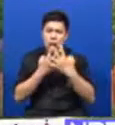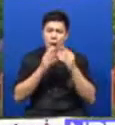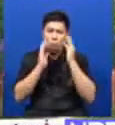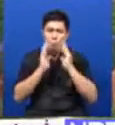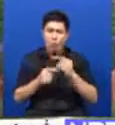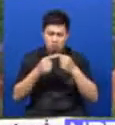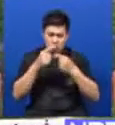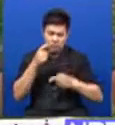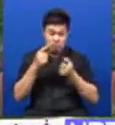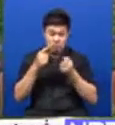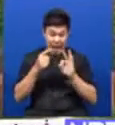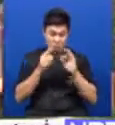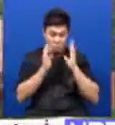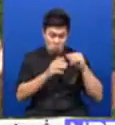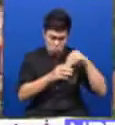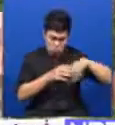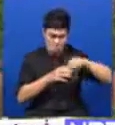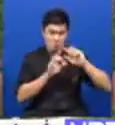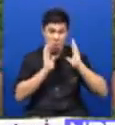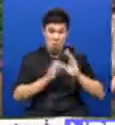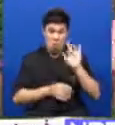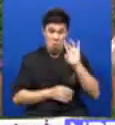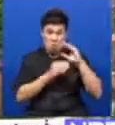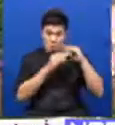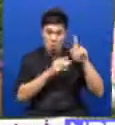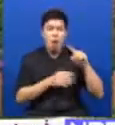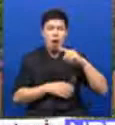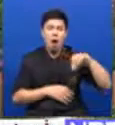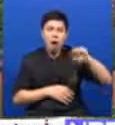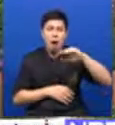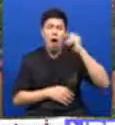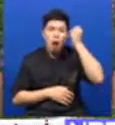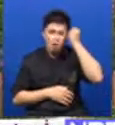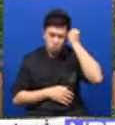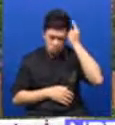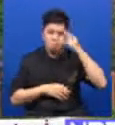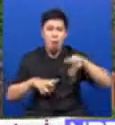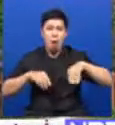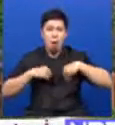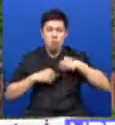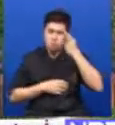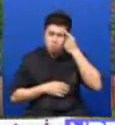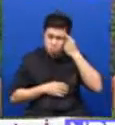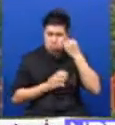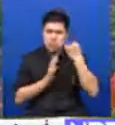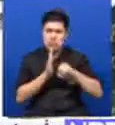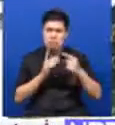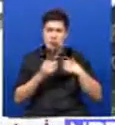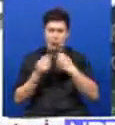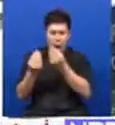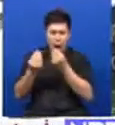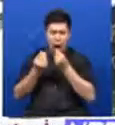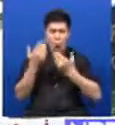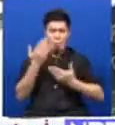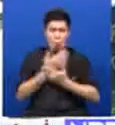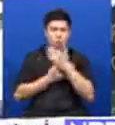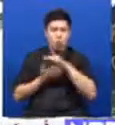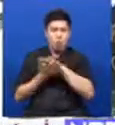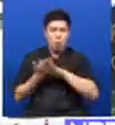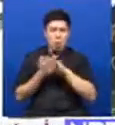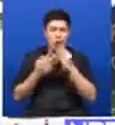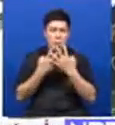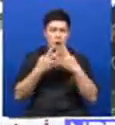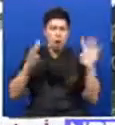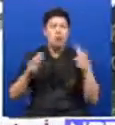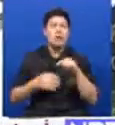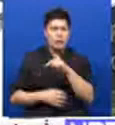คนจากกว่าหนูร้อยคนซึ่งทุกคนเข้าใจยอมรับและสำนึกผิดและยังหวังจะได้รับการอภัยโทษโดย